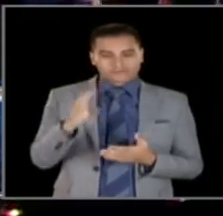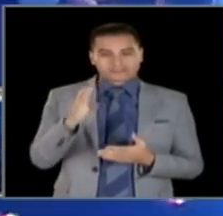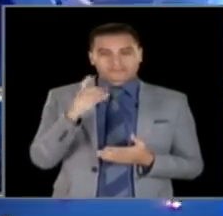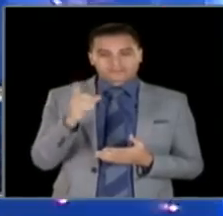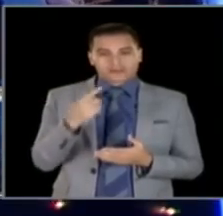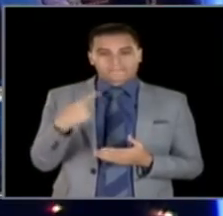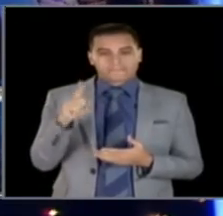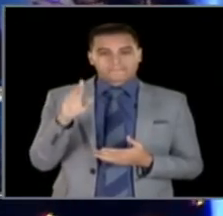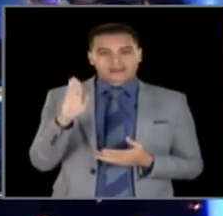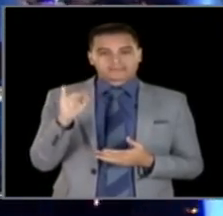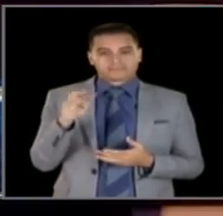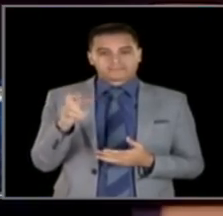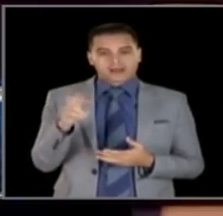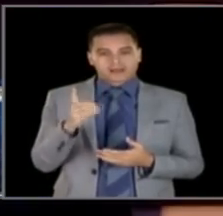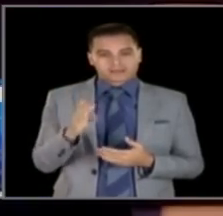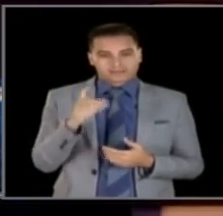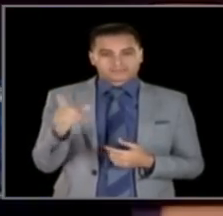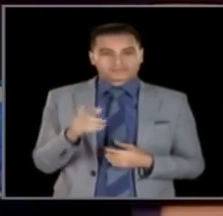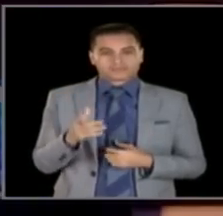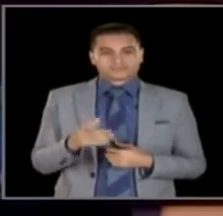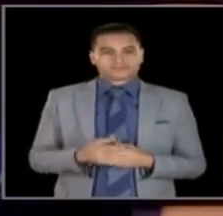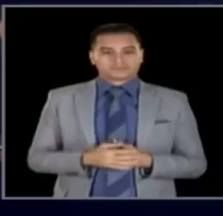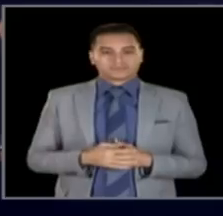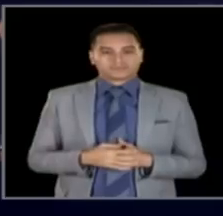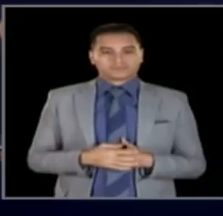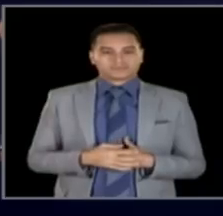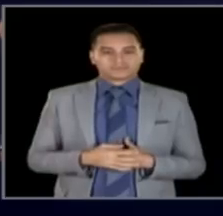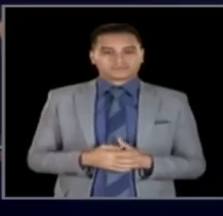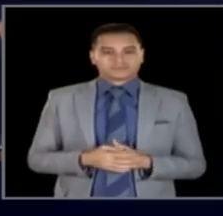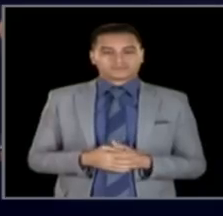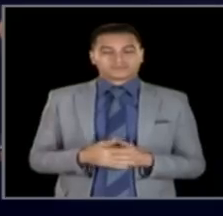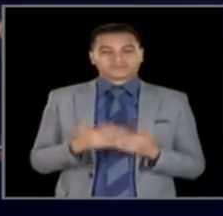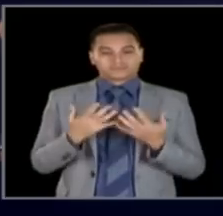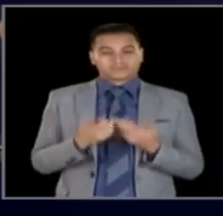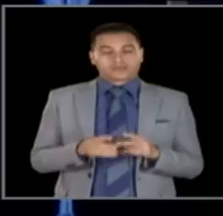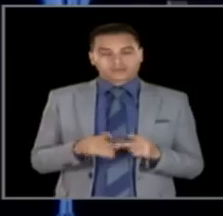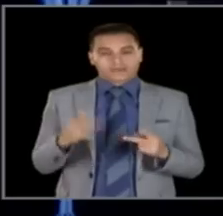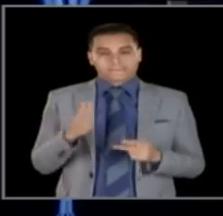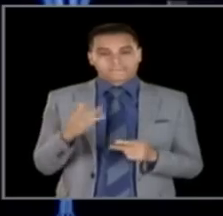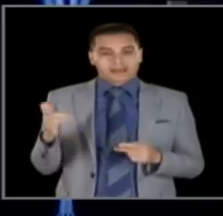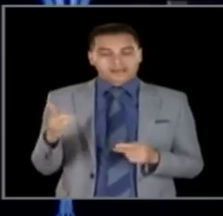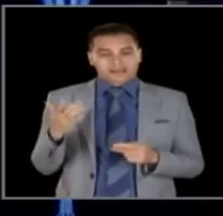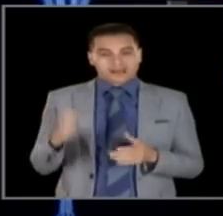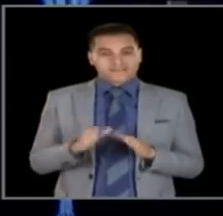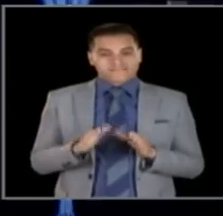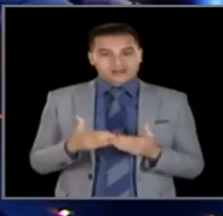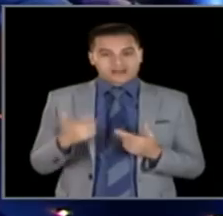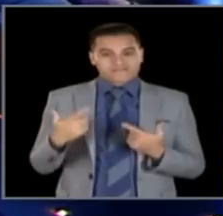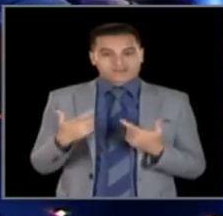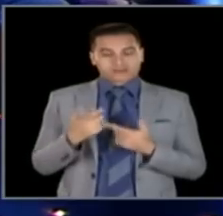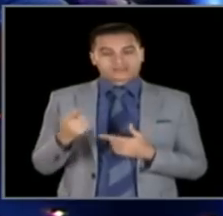بإجابة بسمة. إجابتك يا بسمة. ربع عليك. نتيجة اتغيرت 100